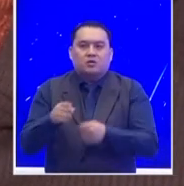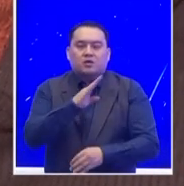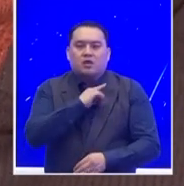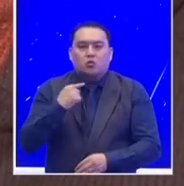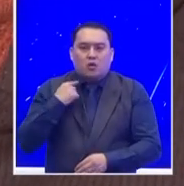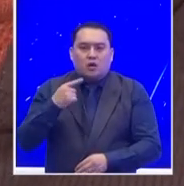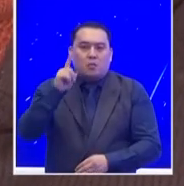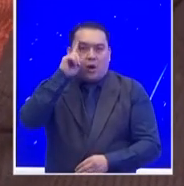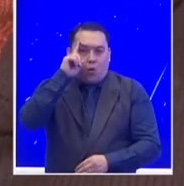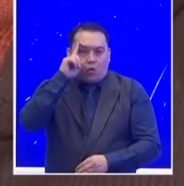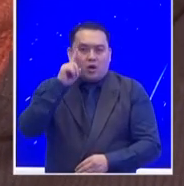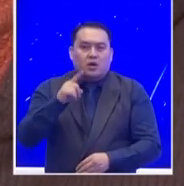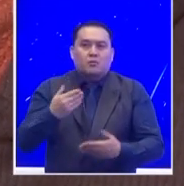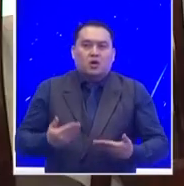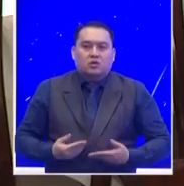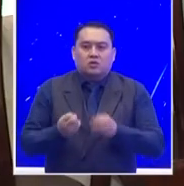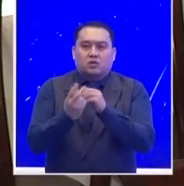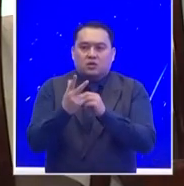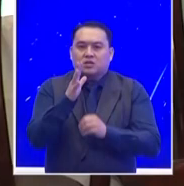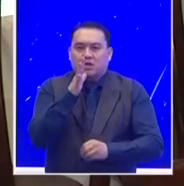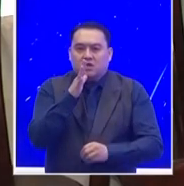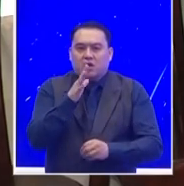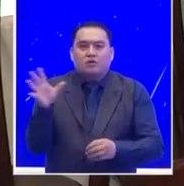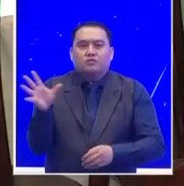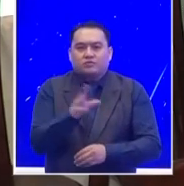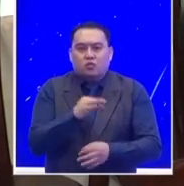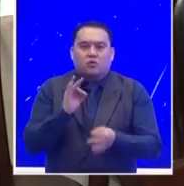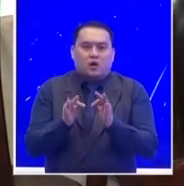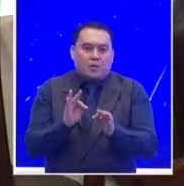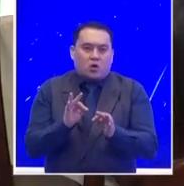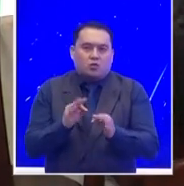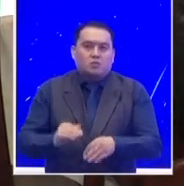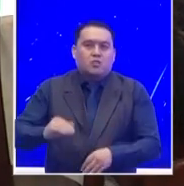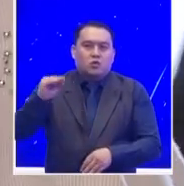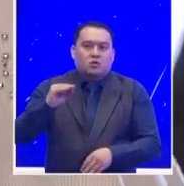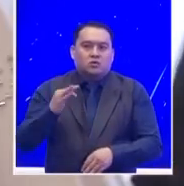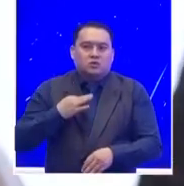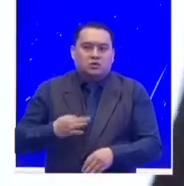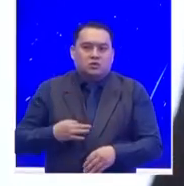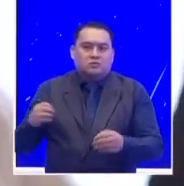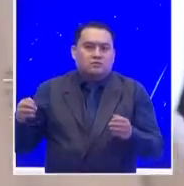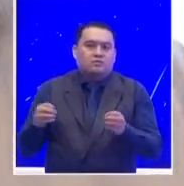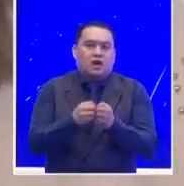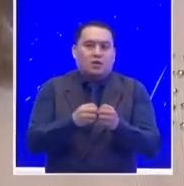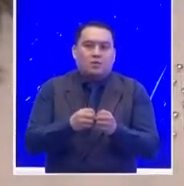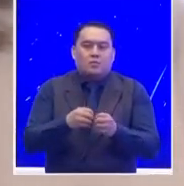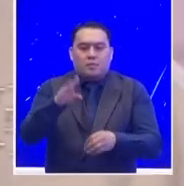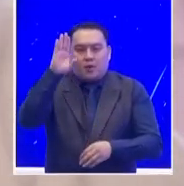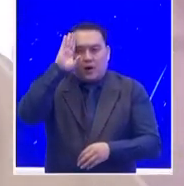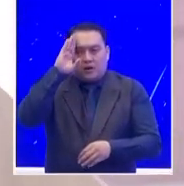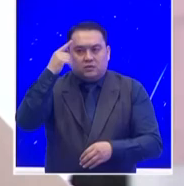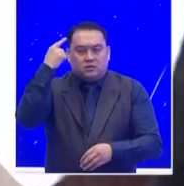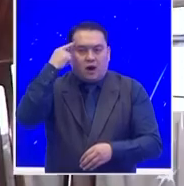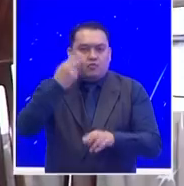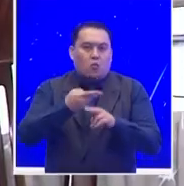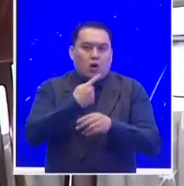из Монголии. С тех пор прошло 13 лет. Все бы ничего, да вот подросшего сына сбил автомобиль. Мальчик получил